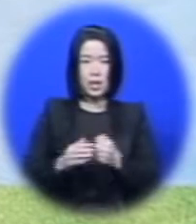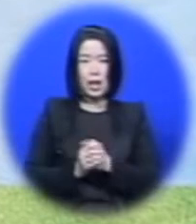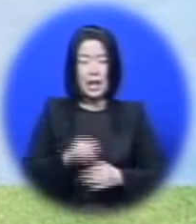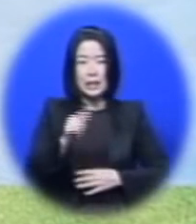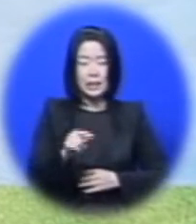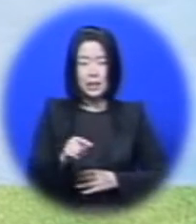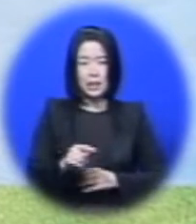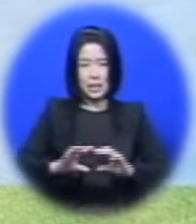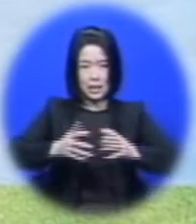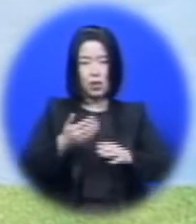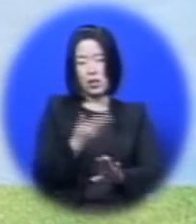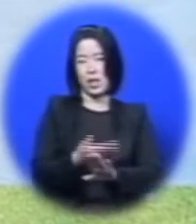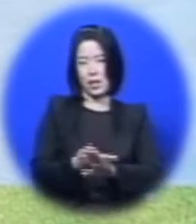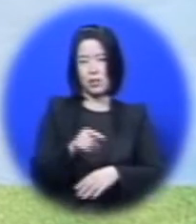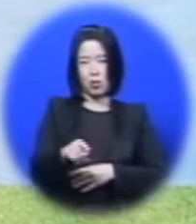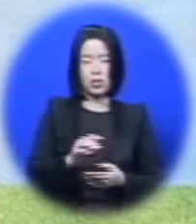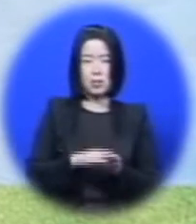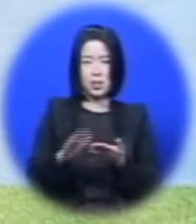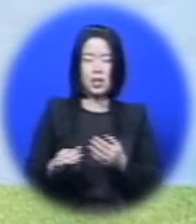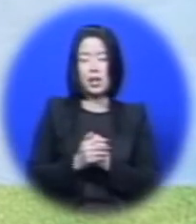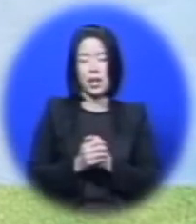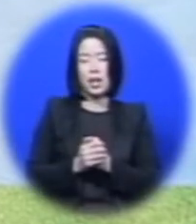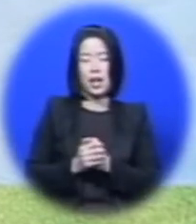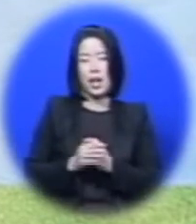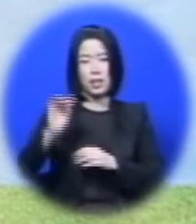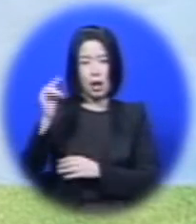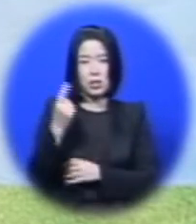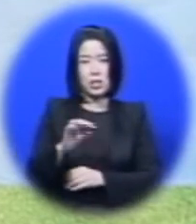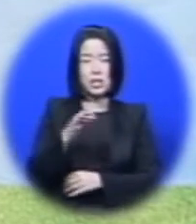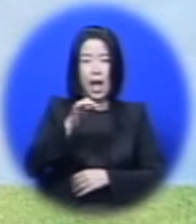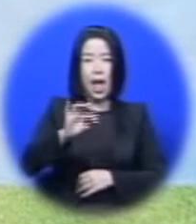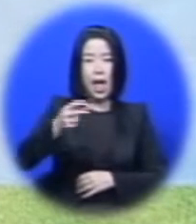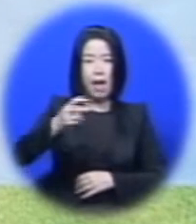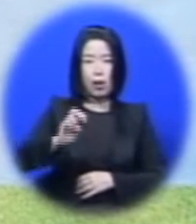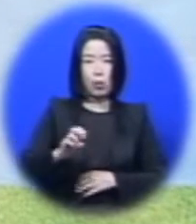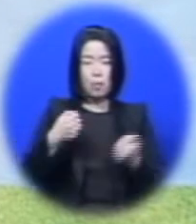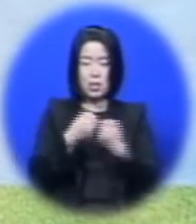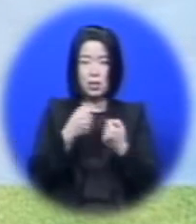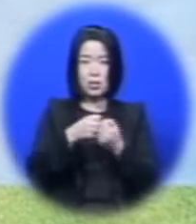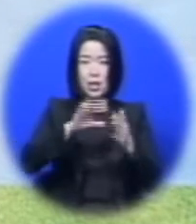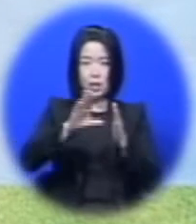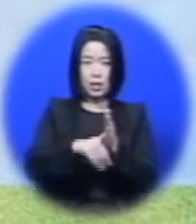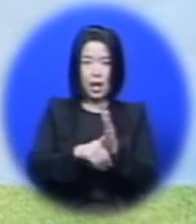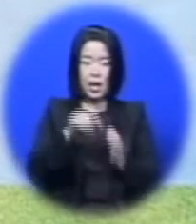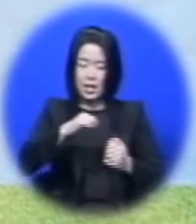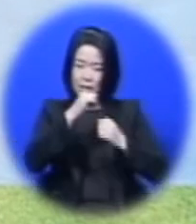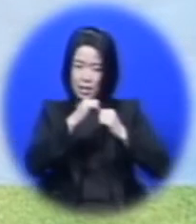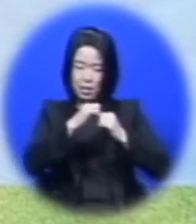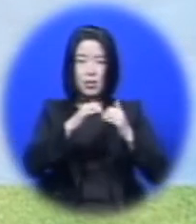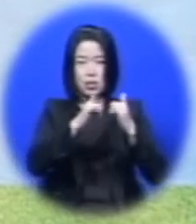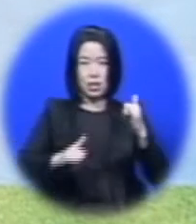그것이 세상과 다른 것입니다. 다윗이 에돔과의 전쟁에서 그 역사적인 승리를 거두기